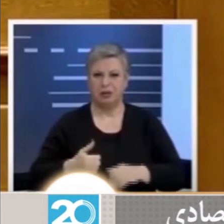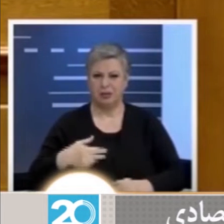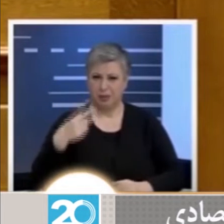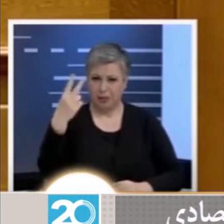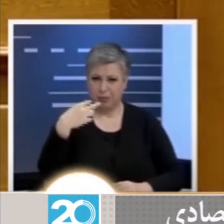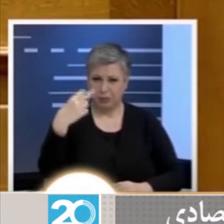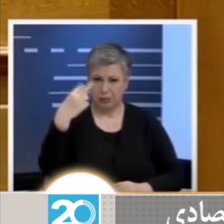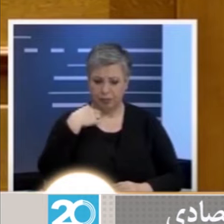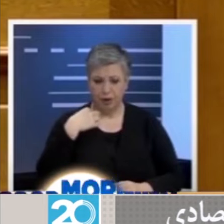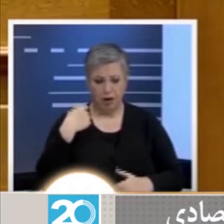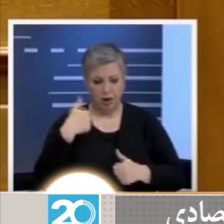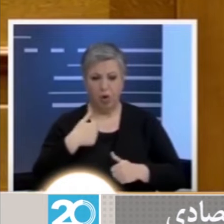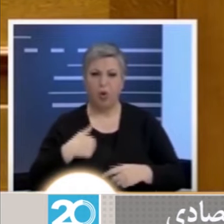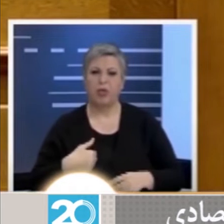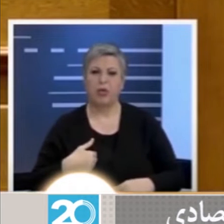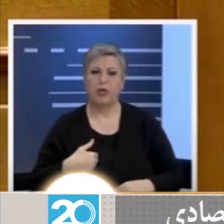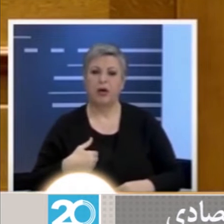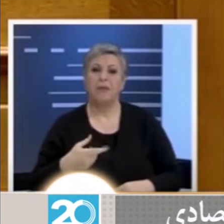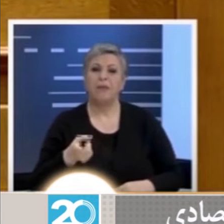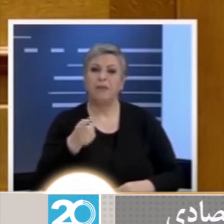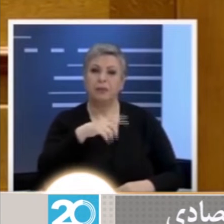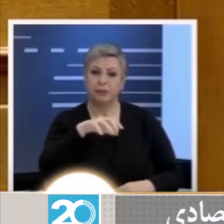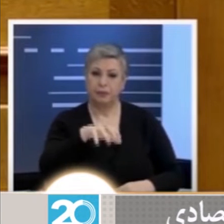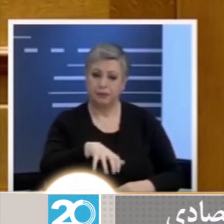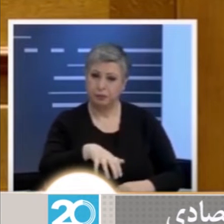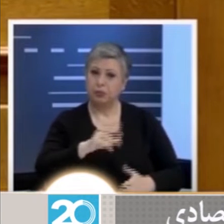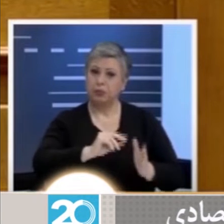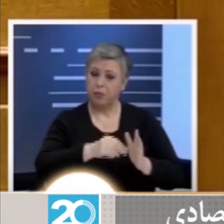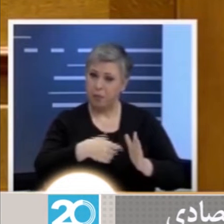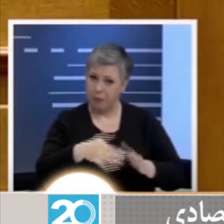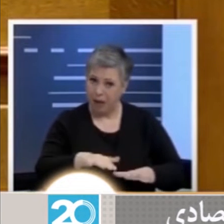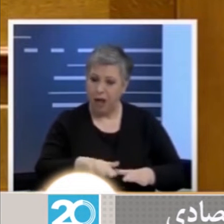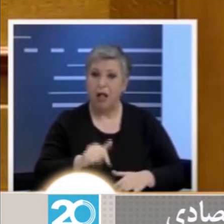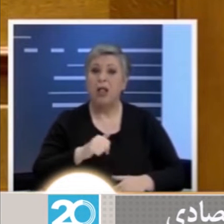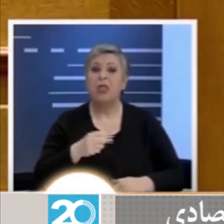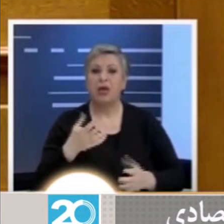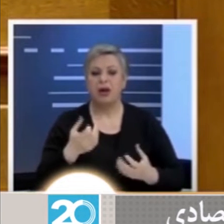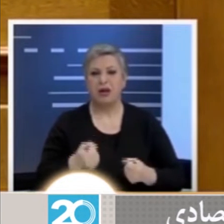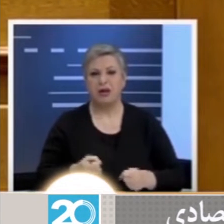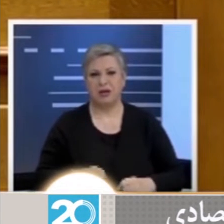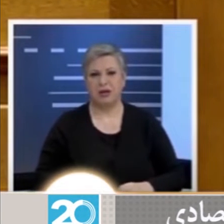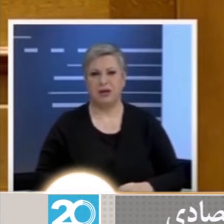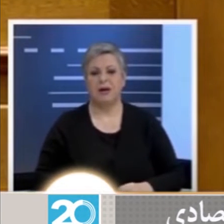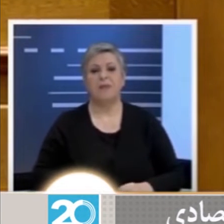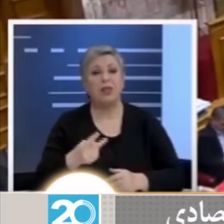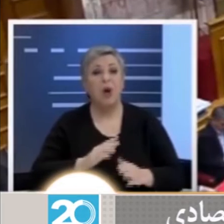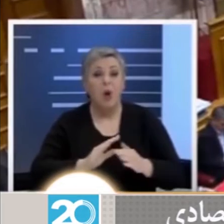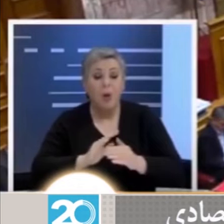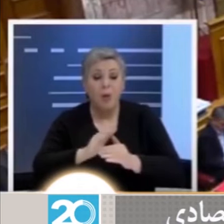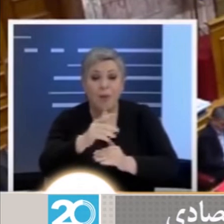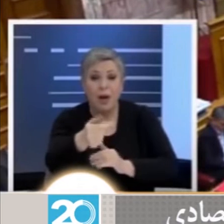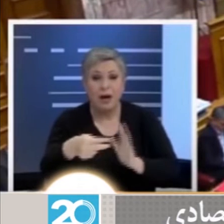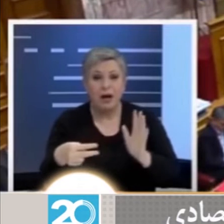کردند. از نظر آنها سیاست ریاضت‌کشانه هنوز تمام نشده است. اگرچه در بودجه سال 2019 یونان